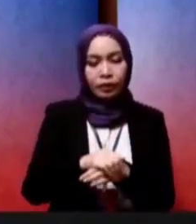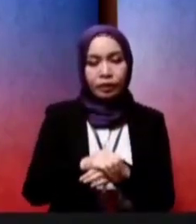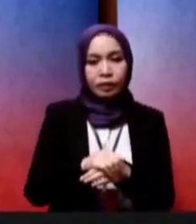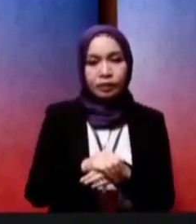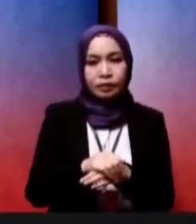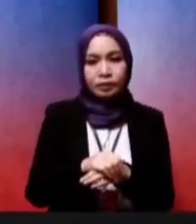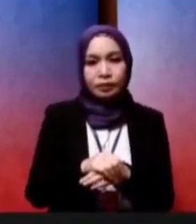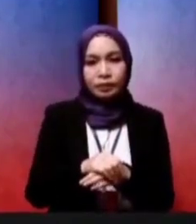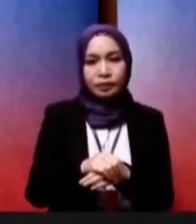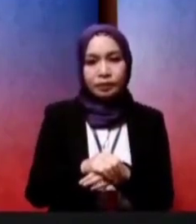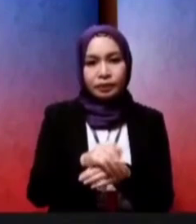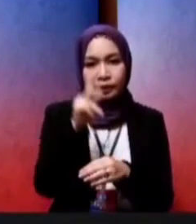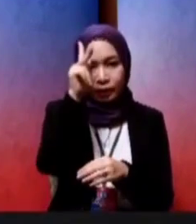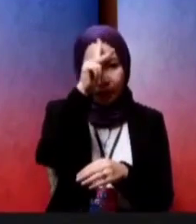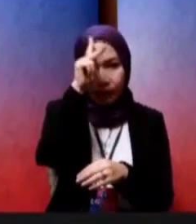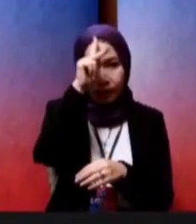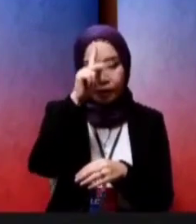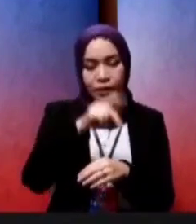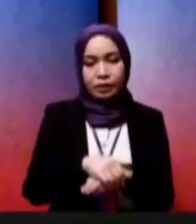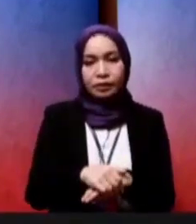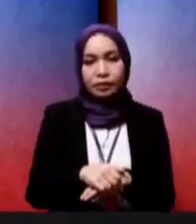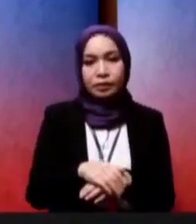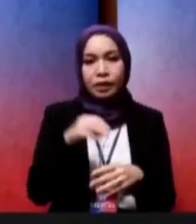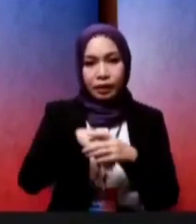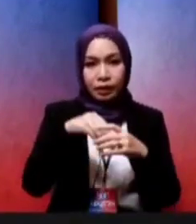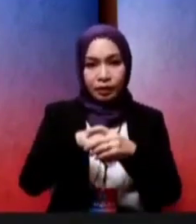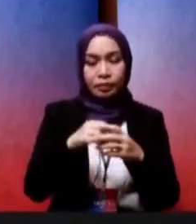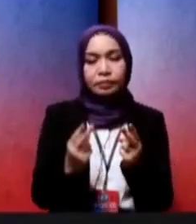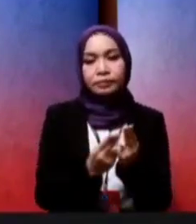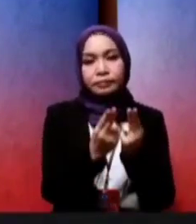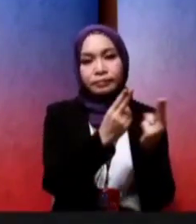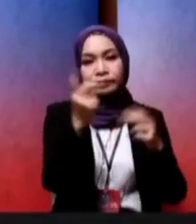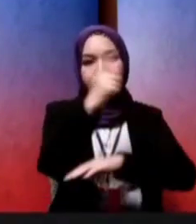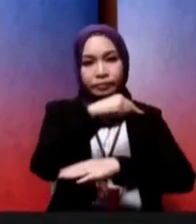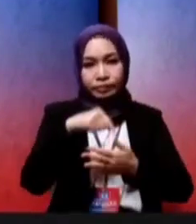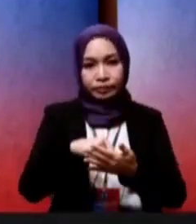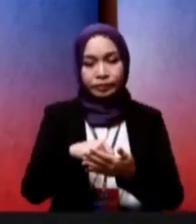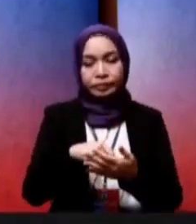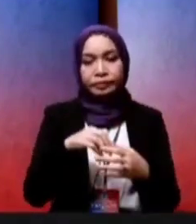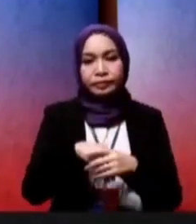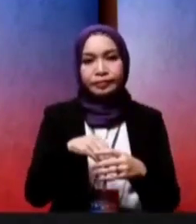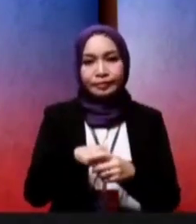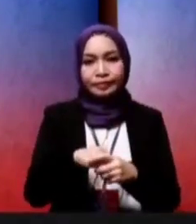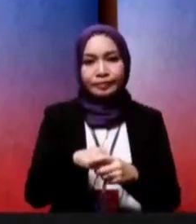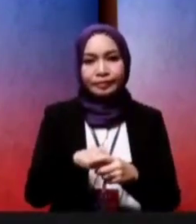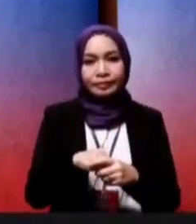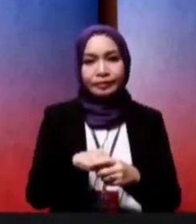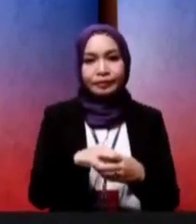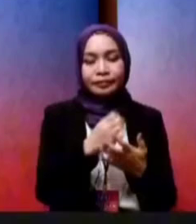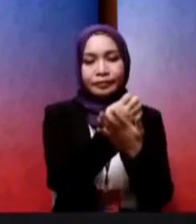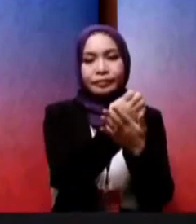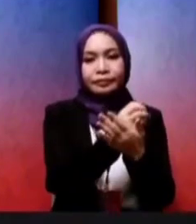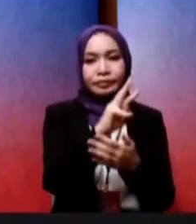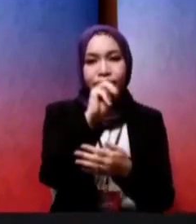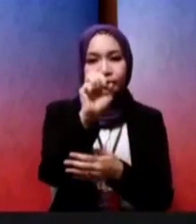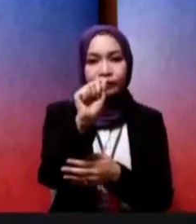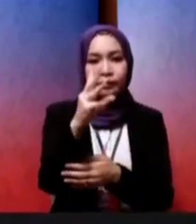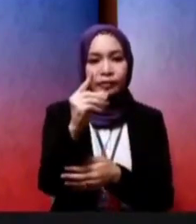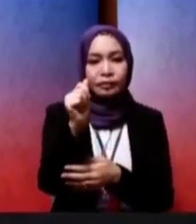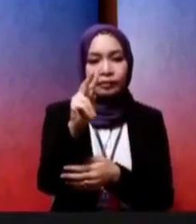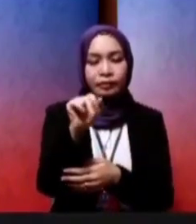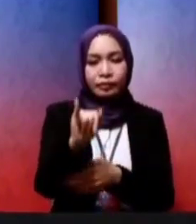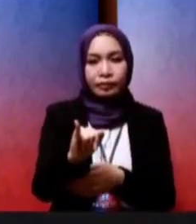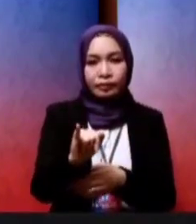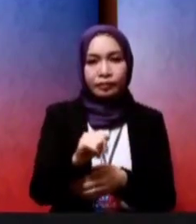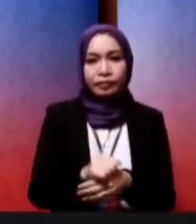inisiatif yang saya fikir hari ini dalam ekonomi Madani dari segi pemindahan subsidi yang tidak produktif nak pastikan kita